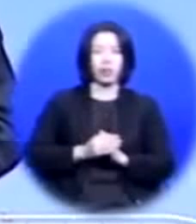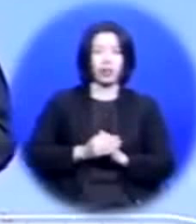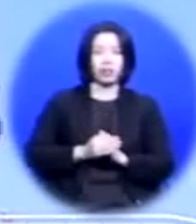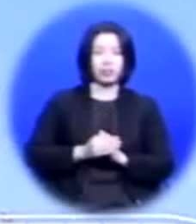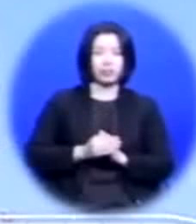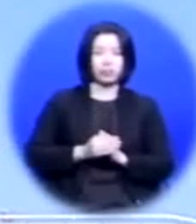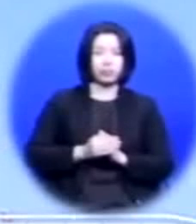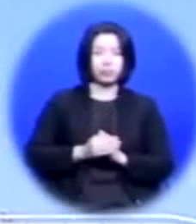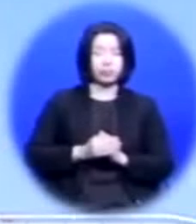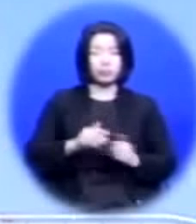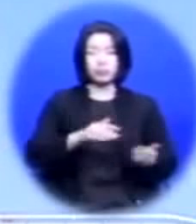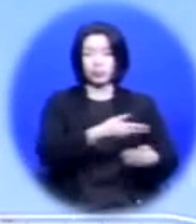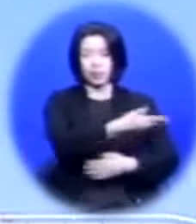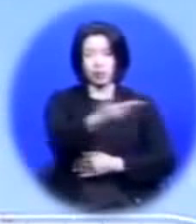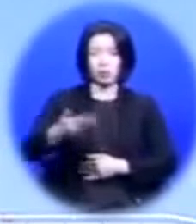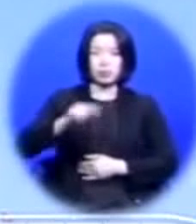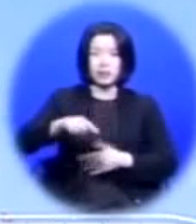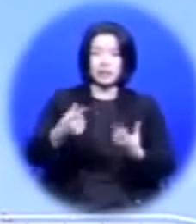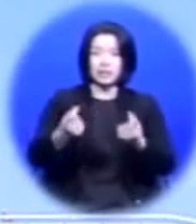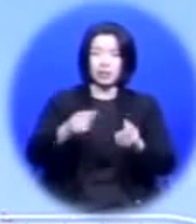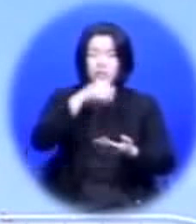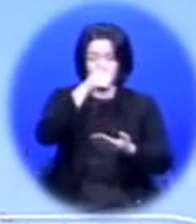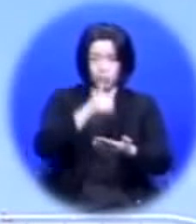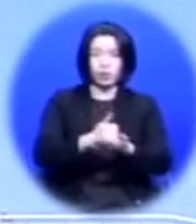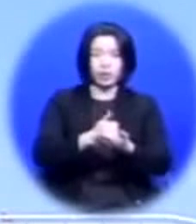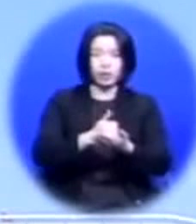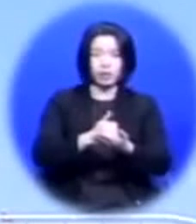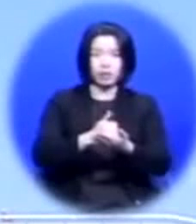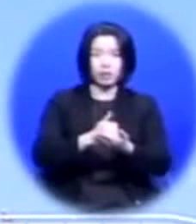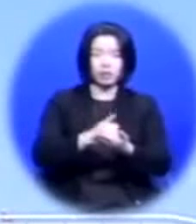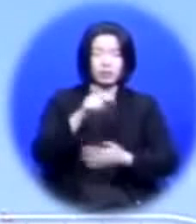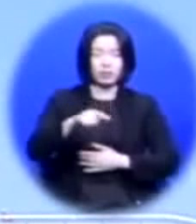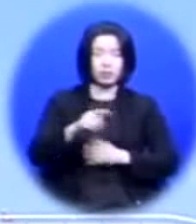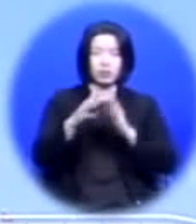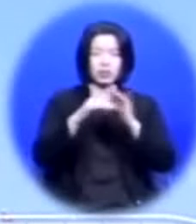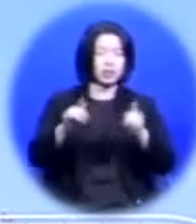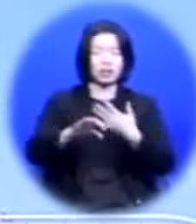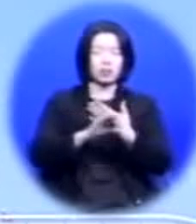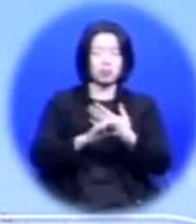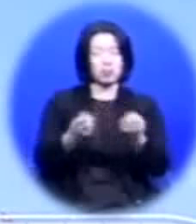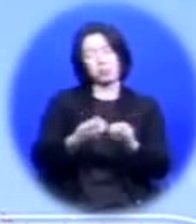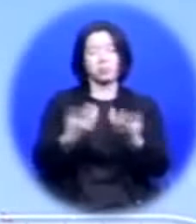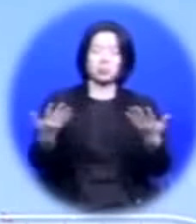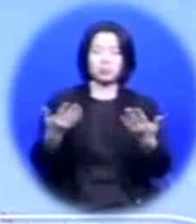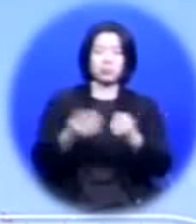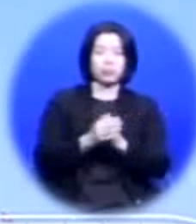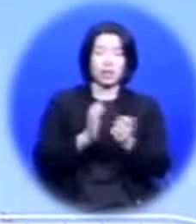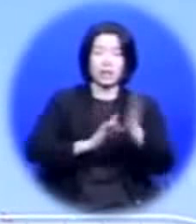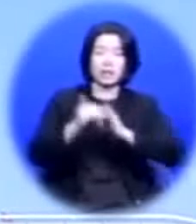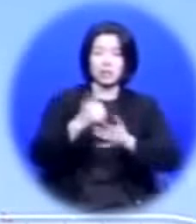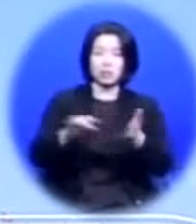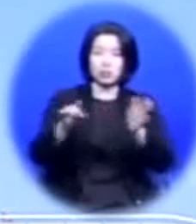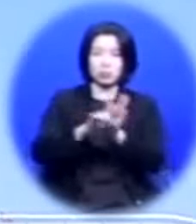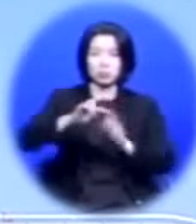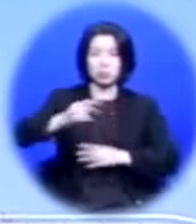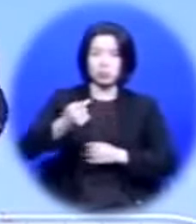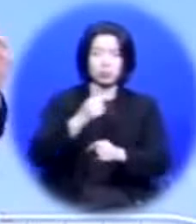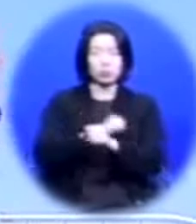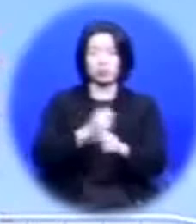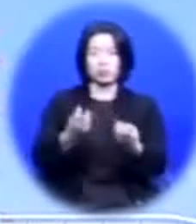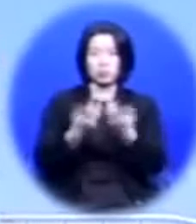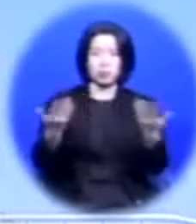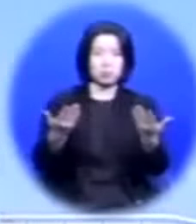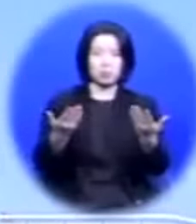다툼 여러분 이런 죄들을 아 그건 사람이면 어쩔 수가 없는 거야 예수 믿어도 할 수가 없지 이렇게